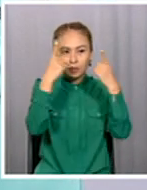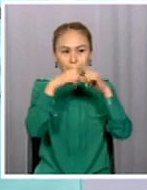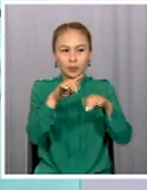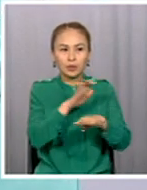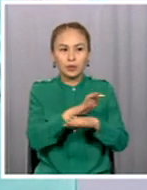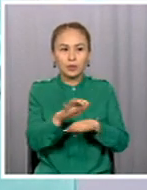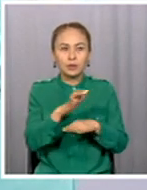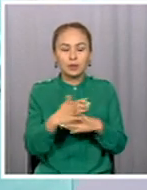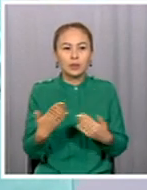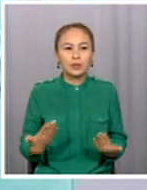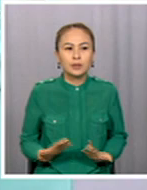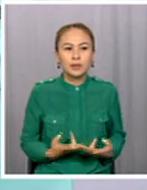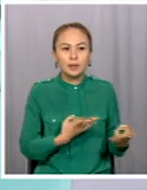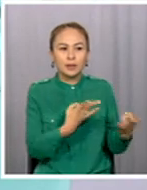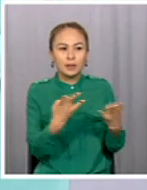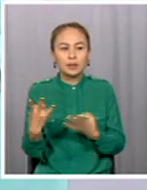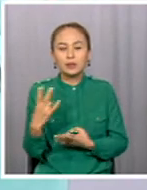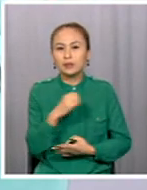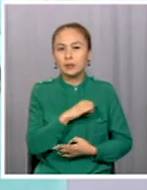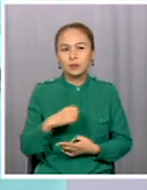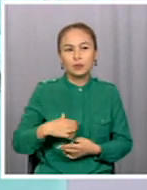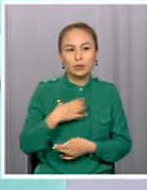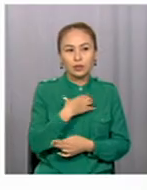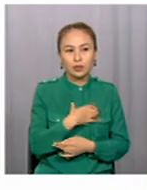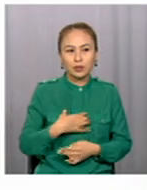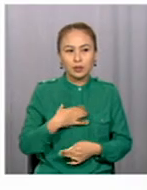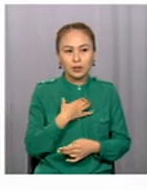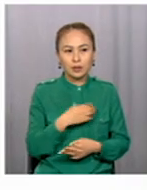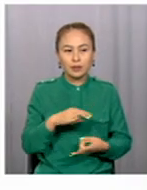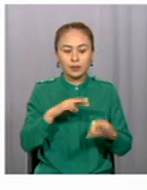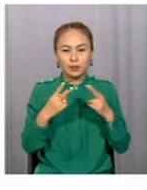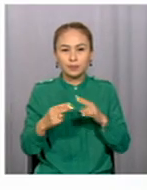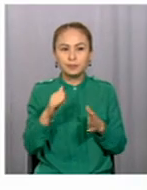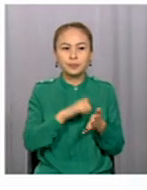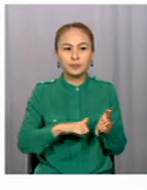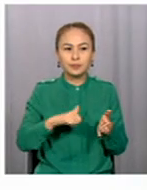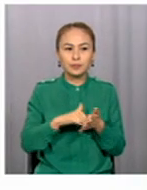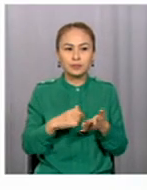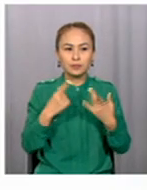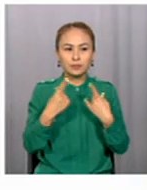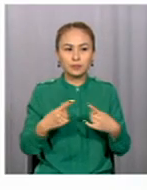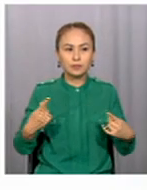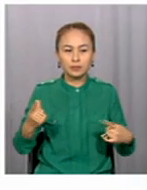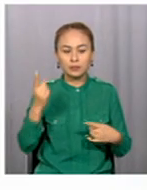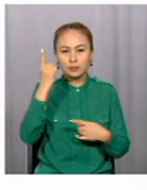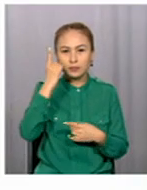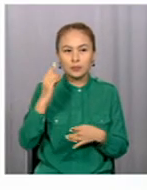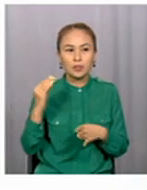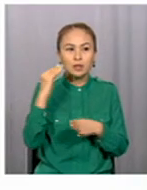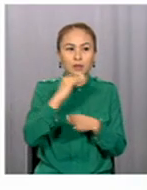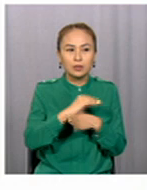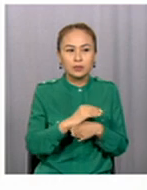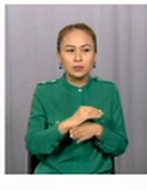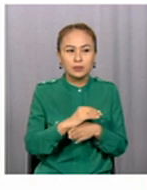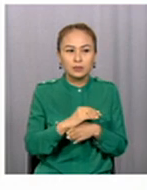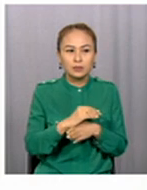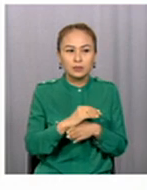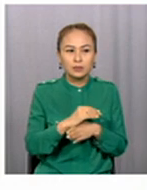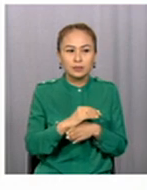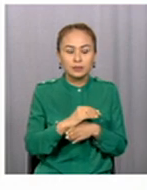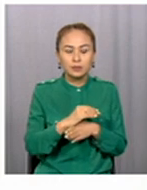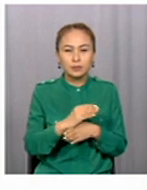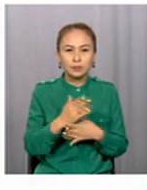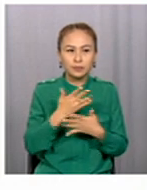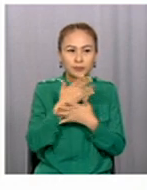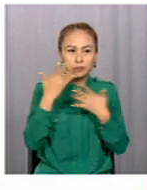Технологиялар өмірімізге қажетті ең негізгі құралға айналды. Себебі түрлі мобильді